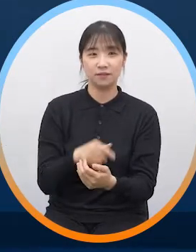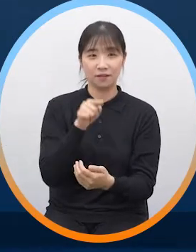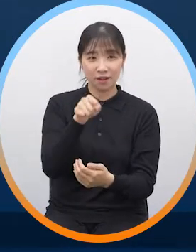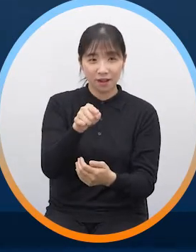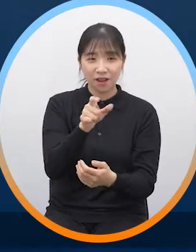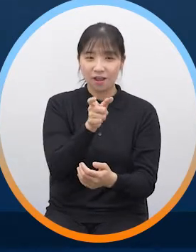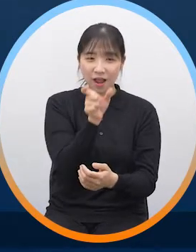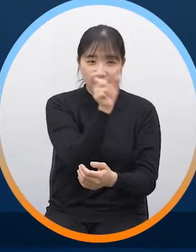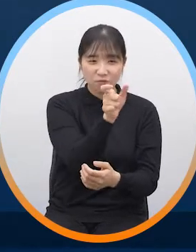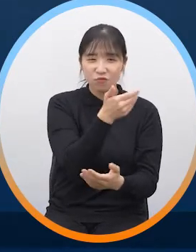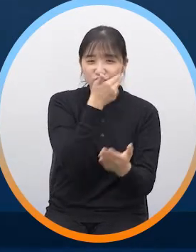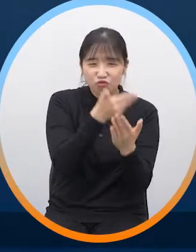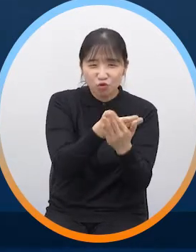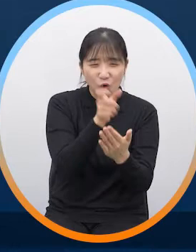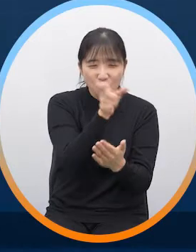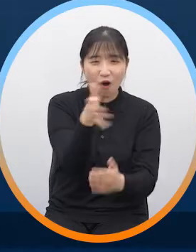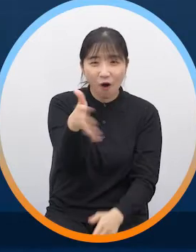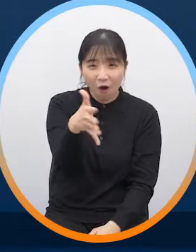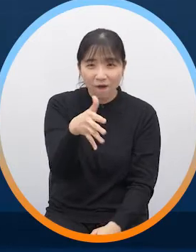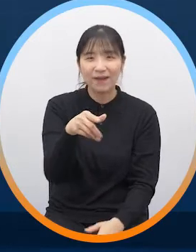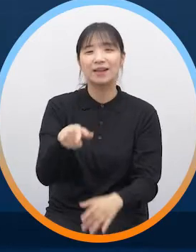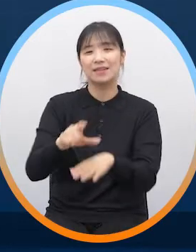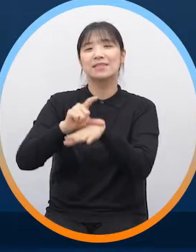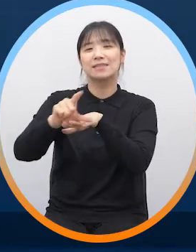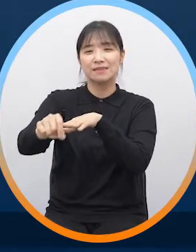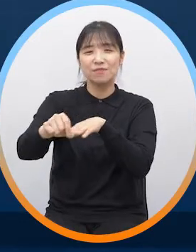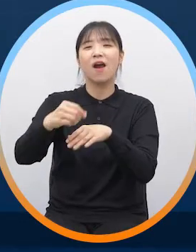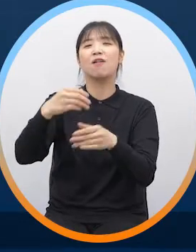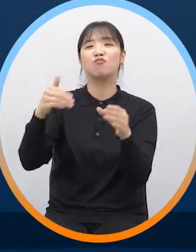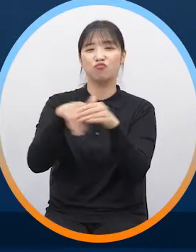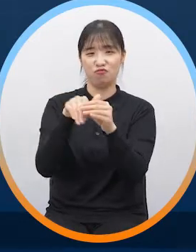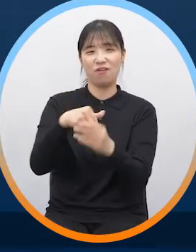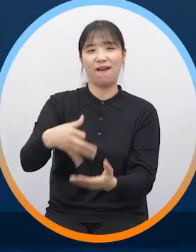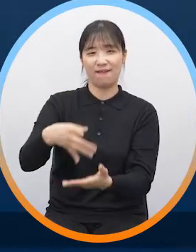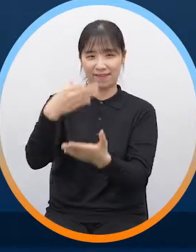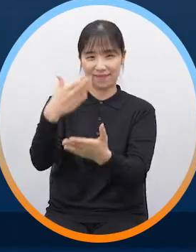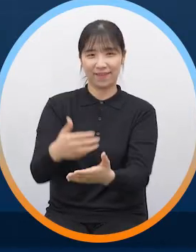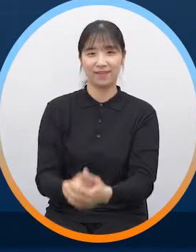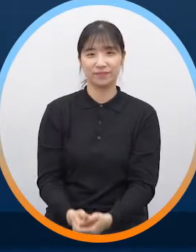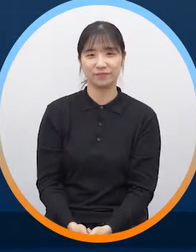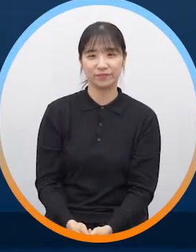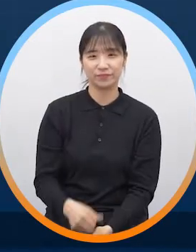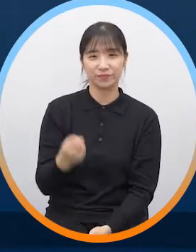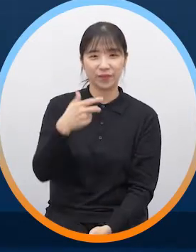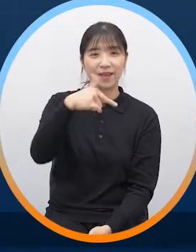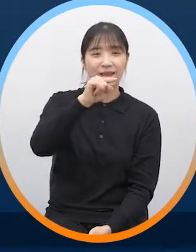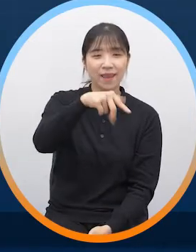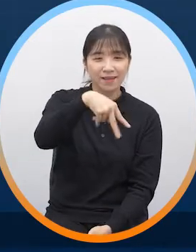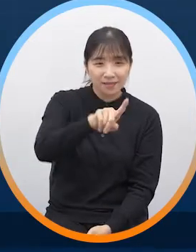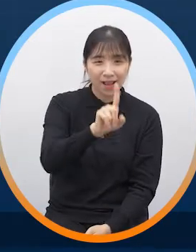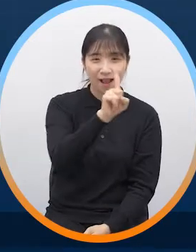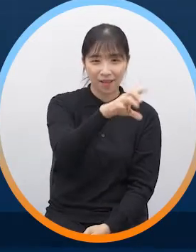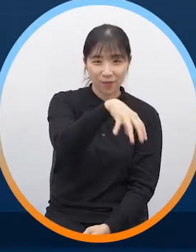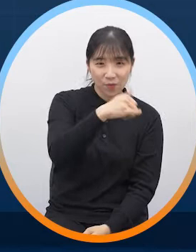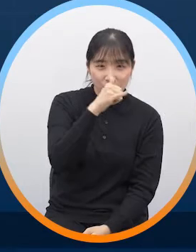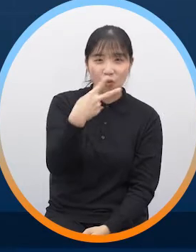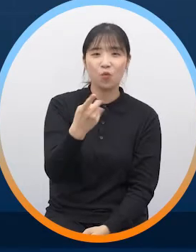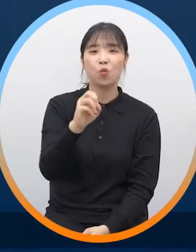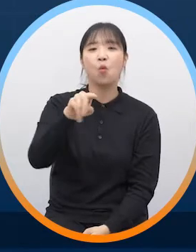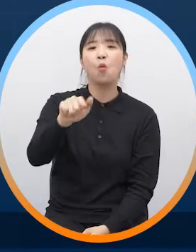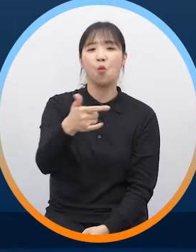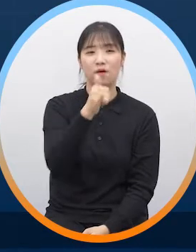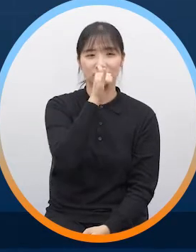그리고 중요가 붙지 않으면 지방문화재거든요. 거기에 이제 객사안동이 있고요. 동원이 있고